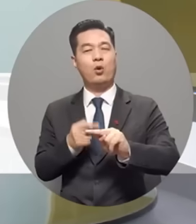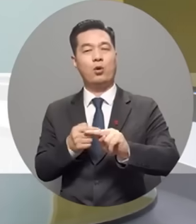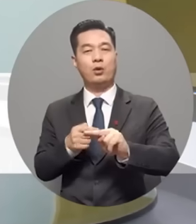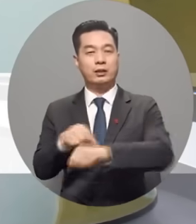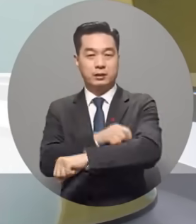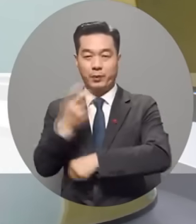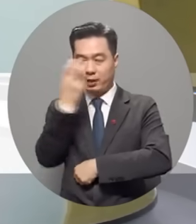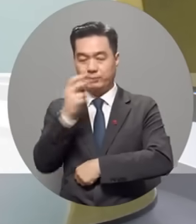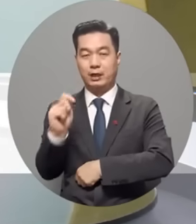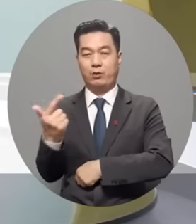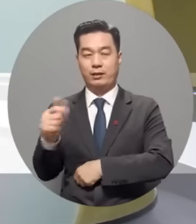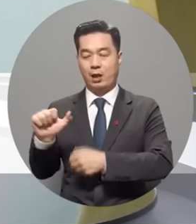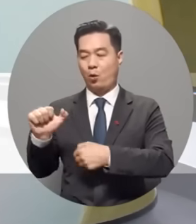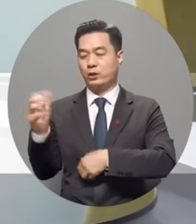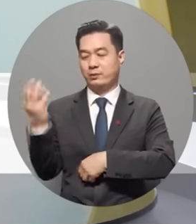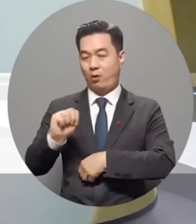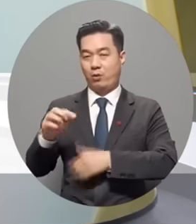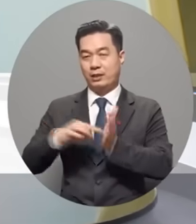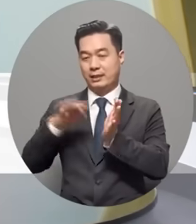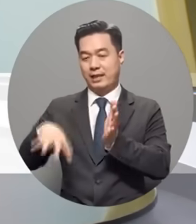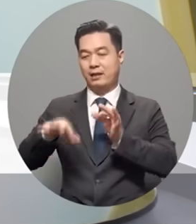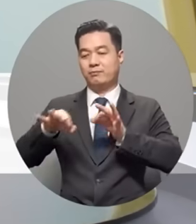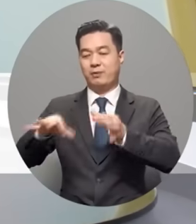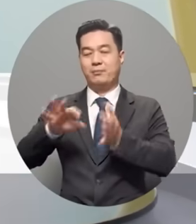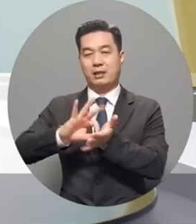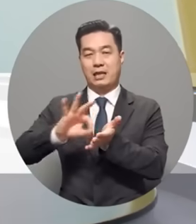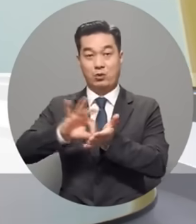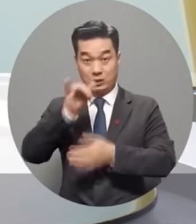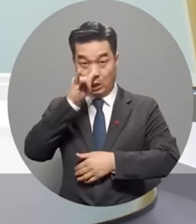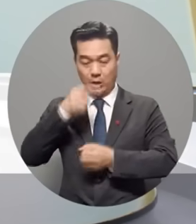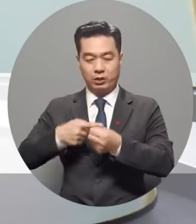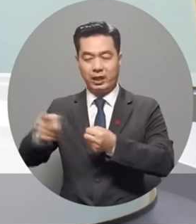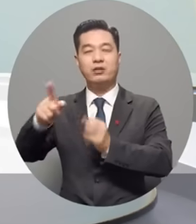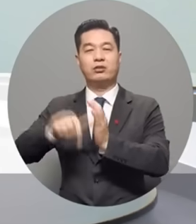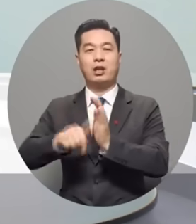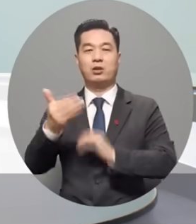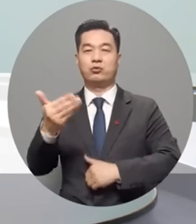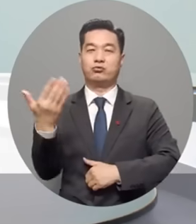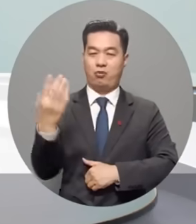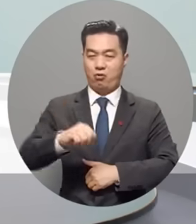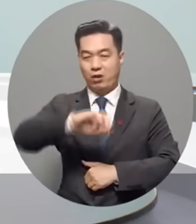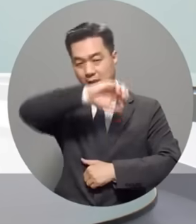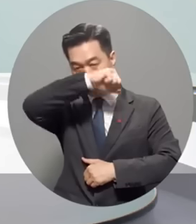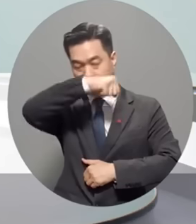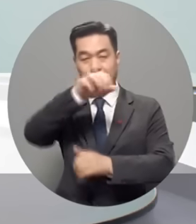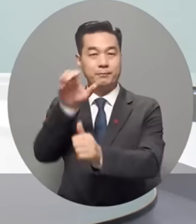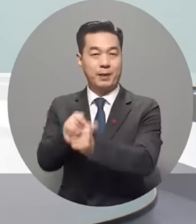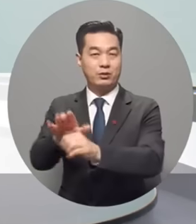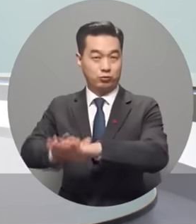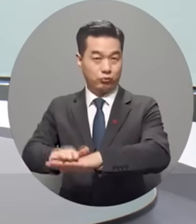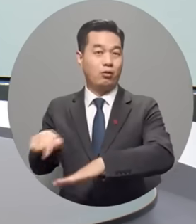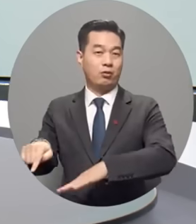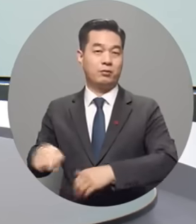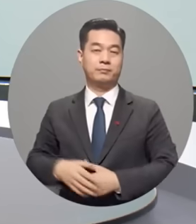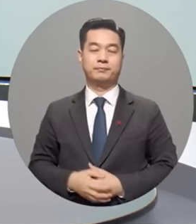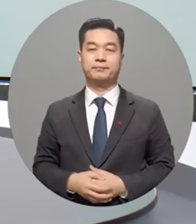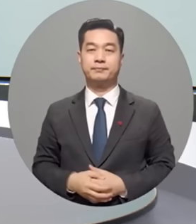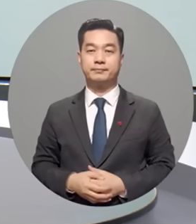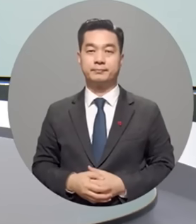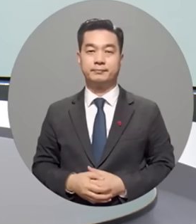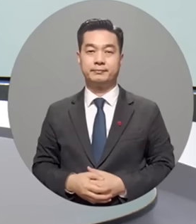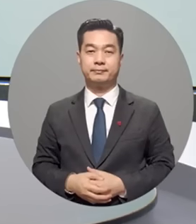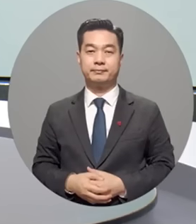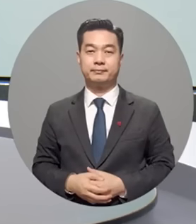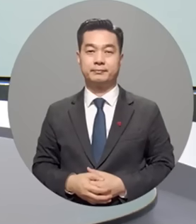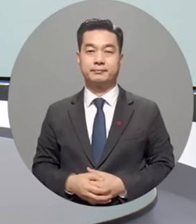지금까지 50억 원에 가까운 세금이 들어갔는데 내년에도 9억 원 상당의 예산이 배정된 상태입니다. 신준명 기자가